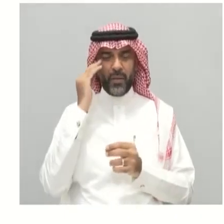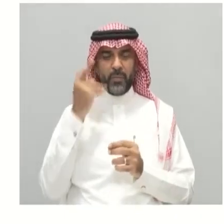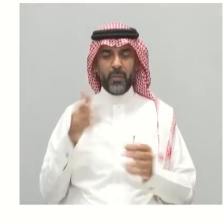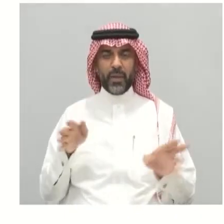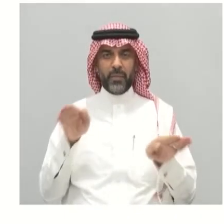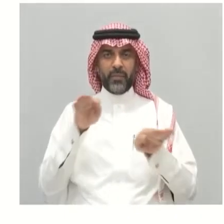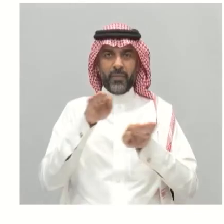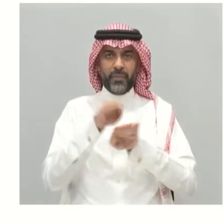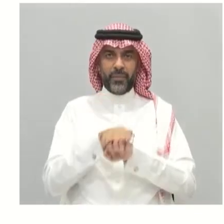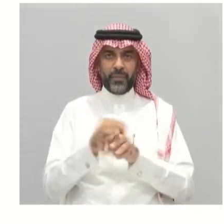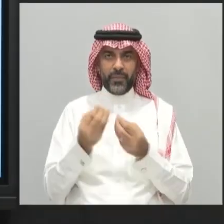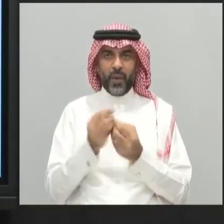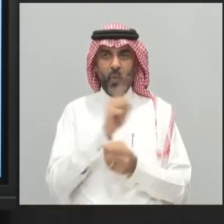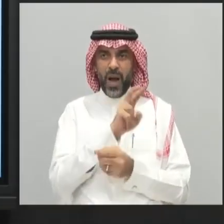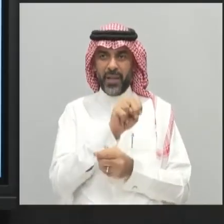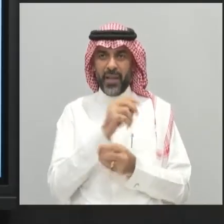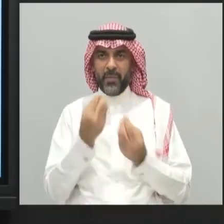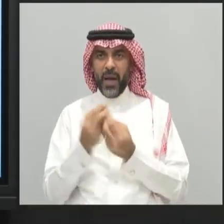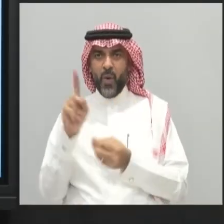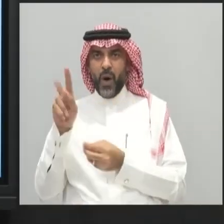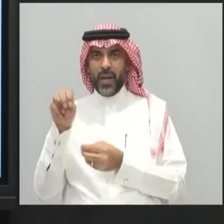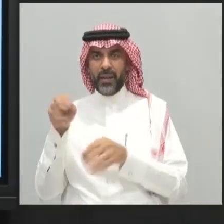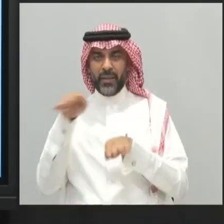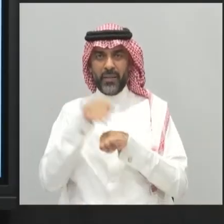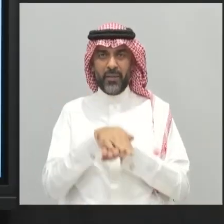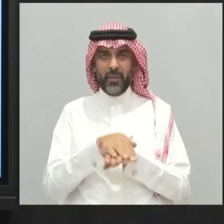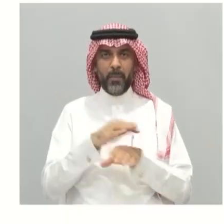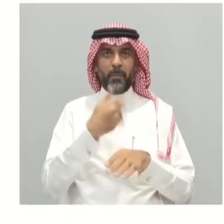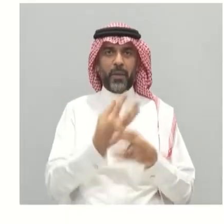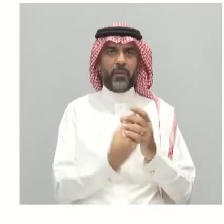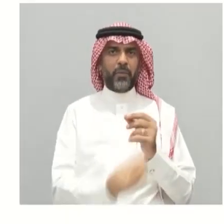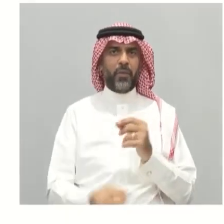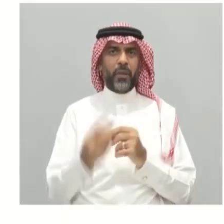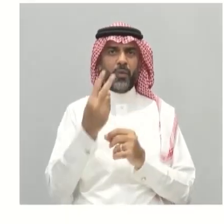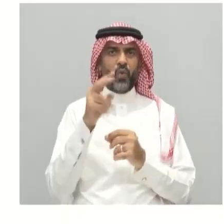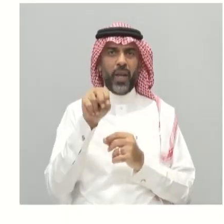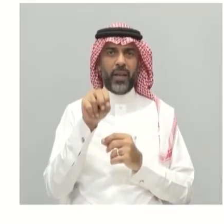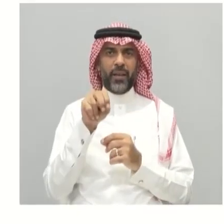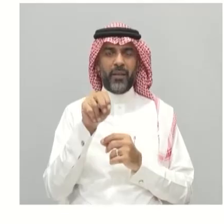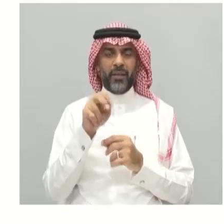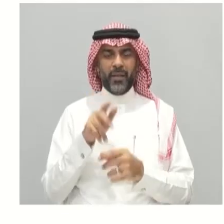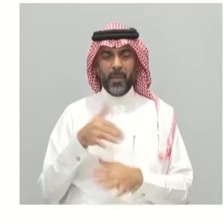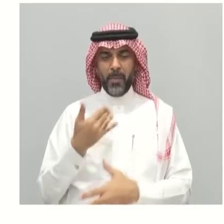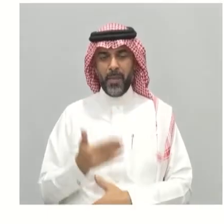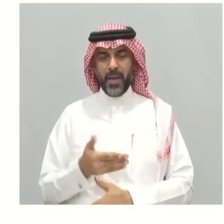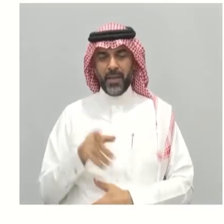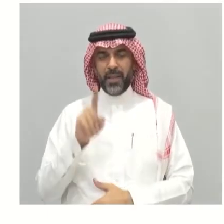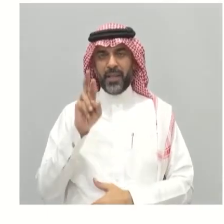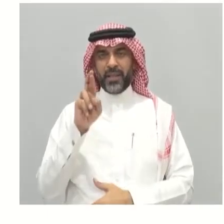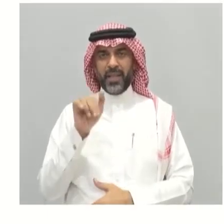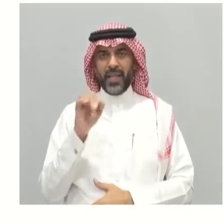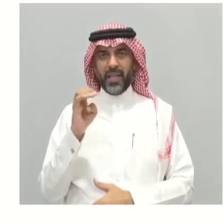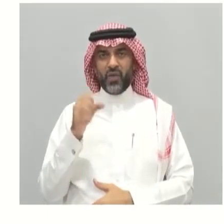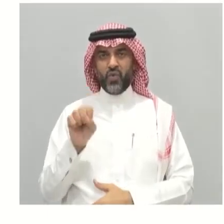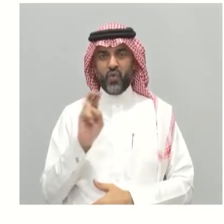عندي اندماج ما بين واحد ان وواحد ان فيصبح ماذا تو ان فيتكون لدينا الزايغوت او اللاقحه